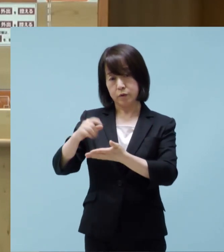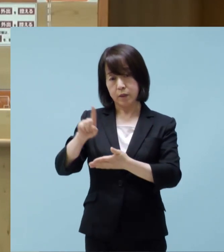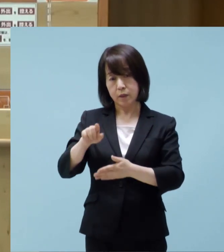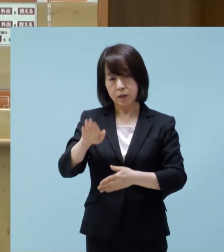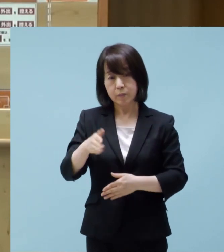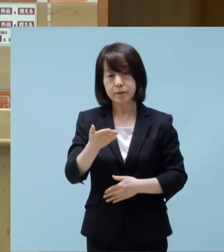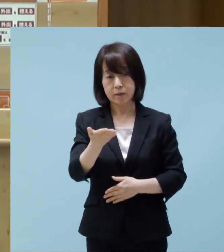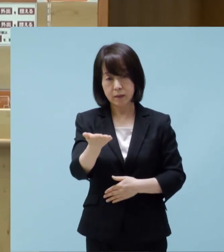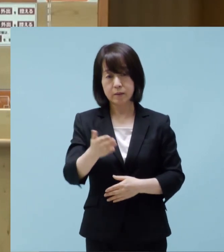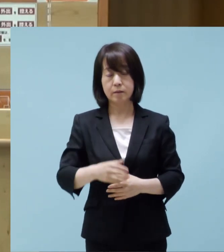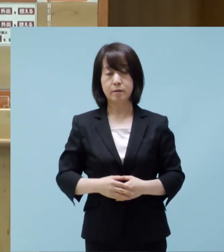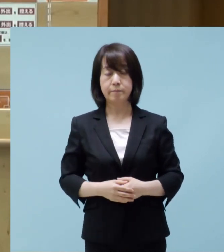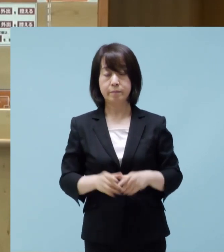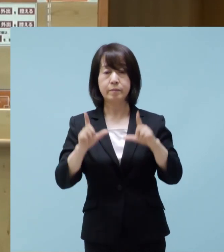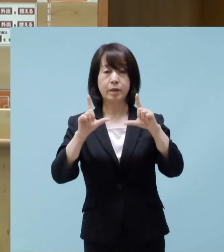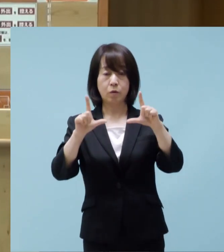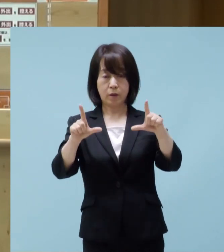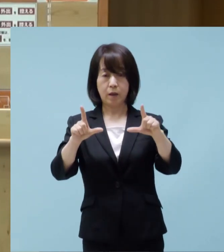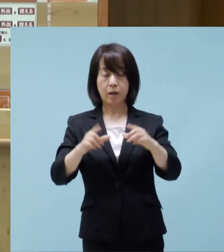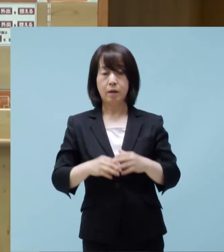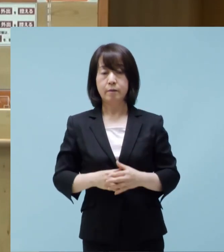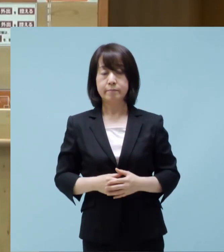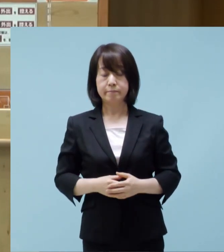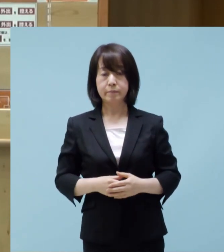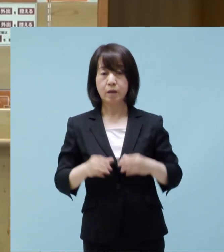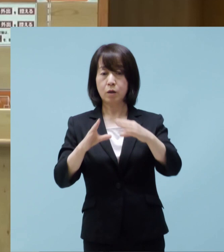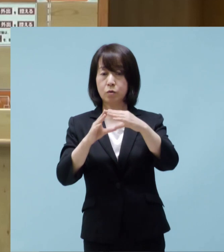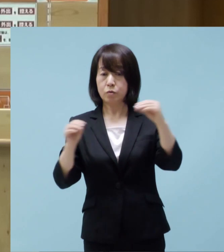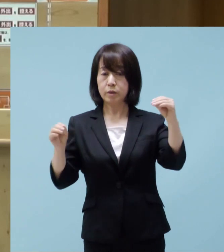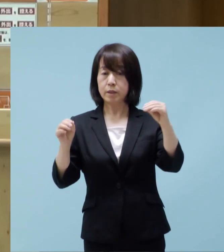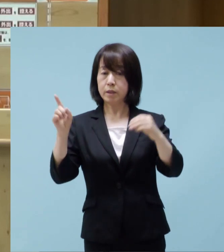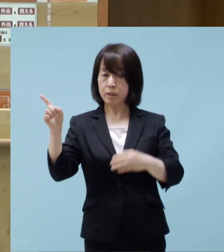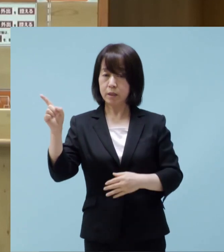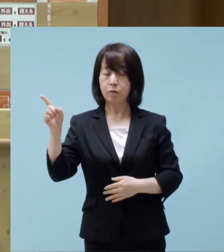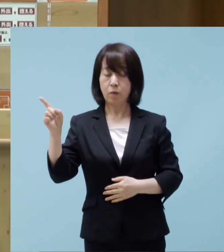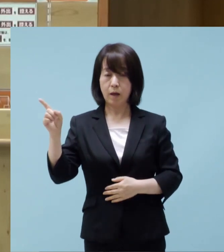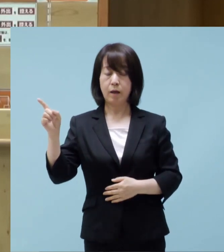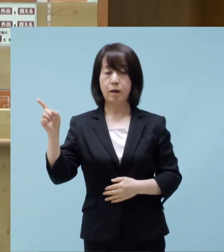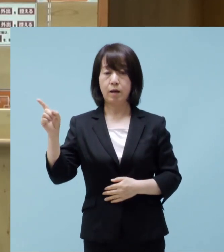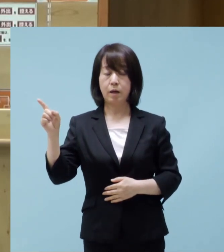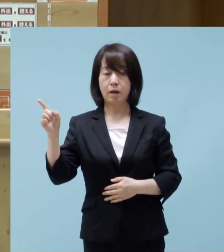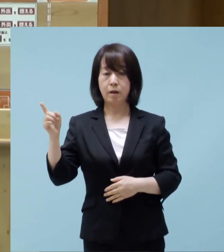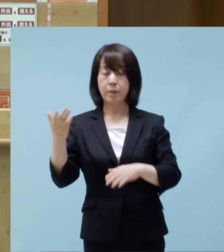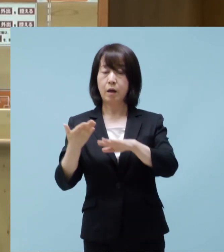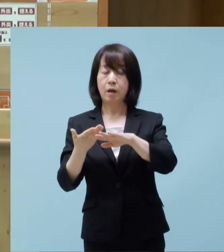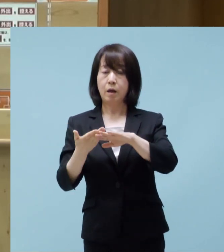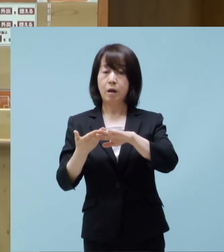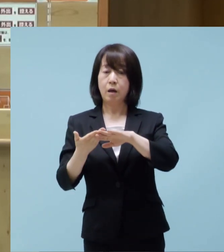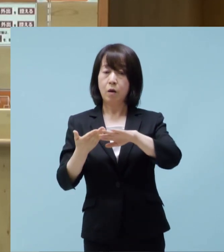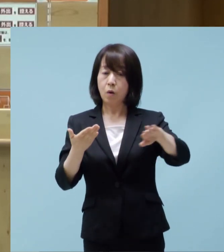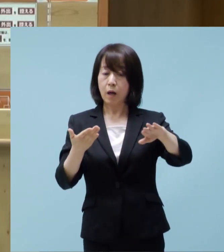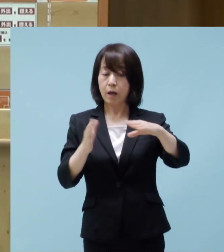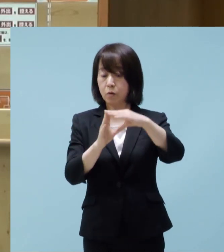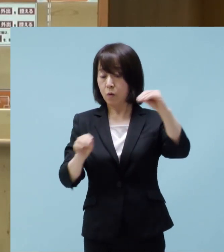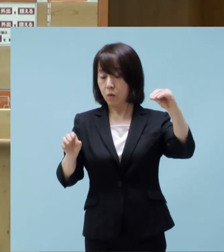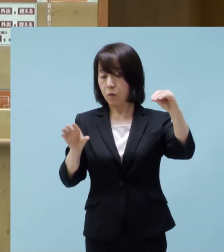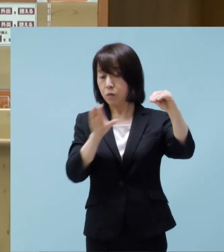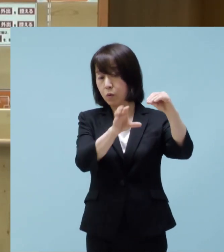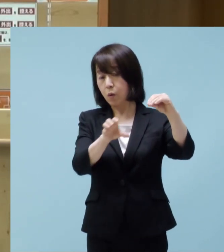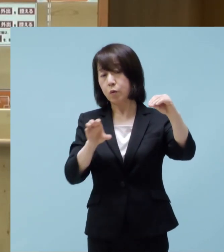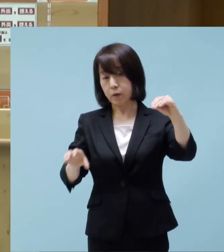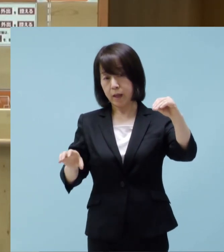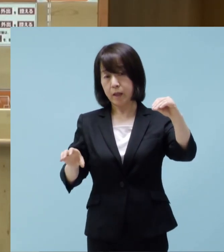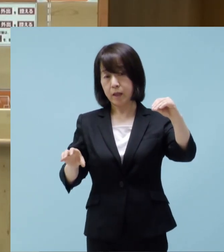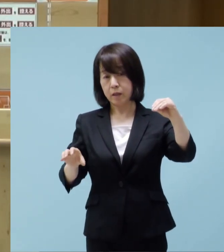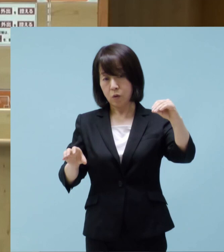ましたか？ 国からという点で言えばですね、他の、地域が取っている措置内容など